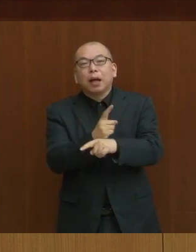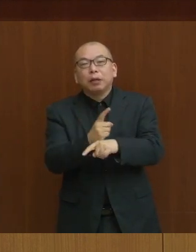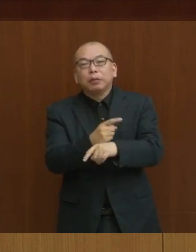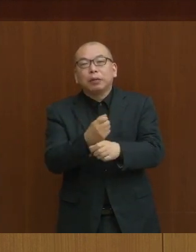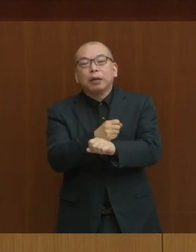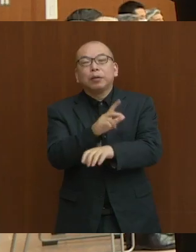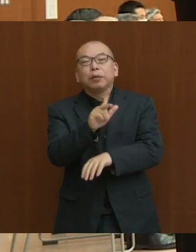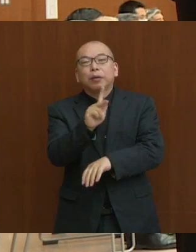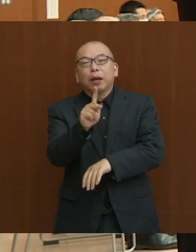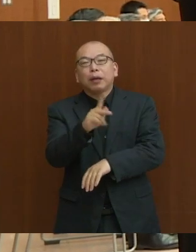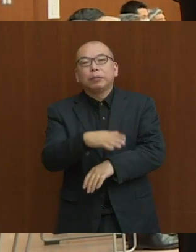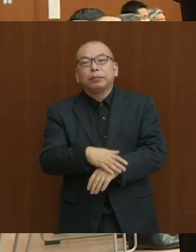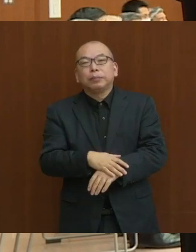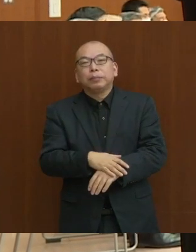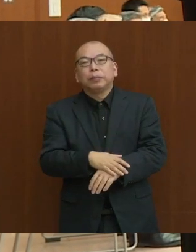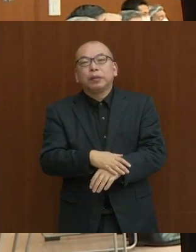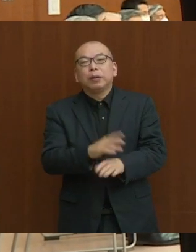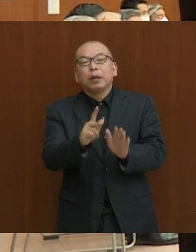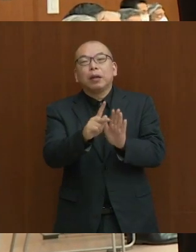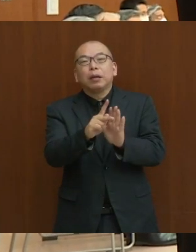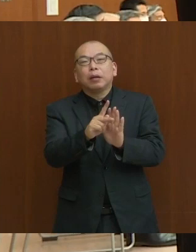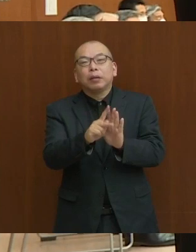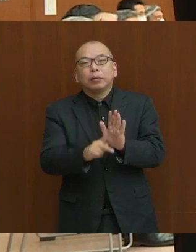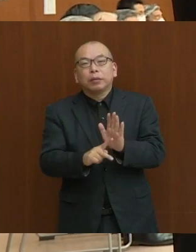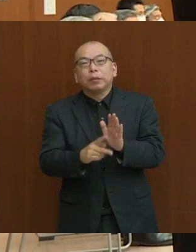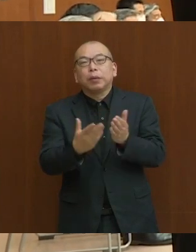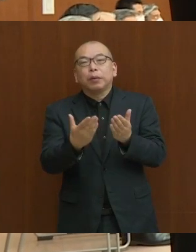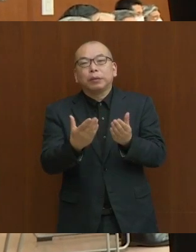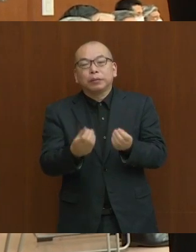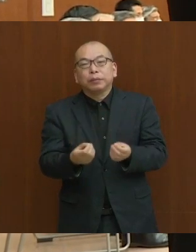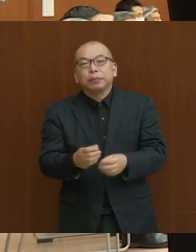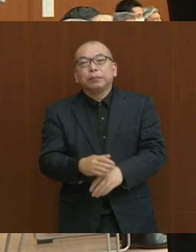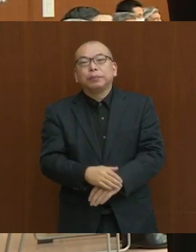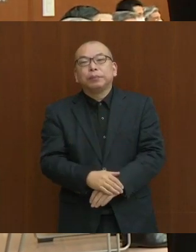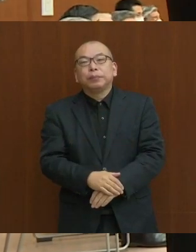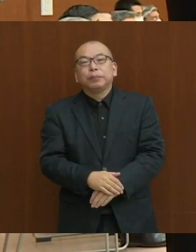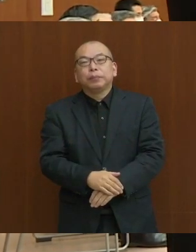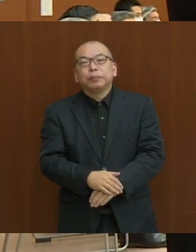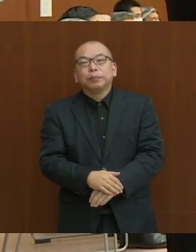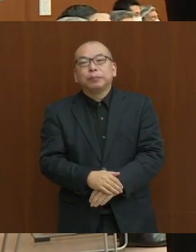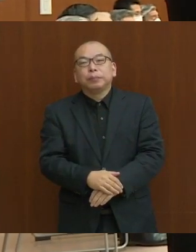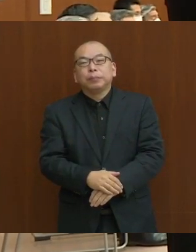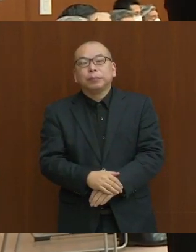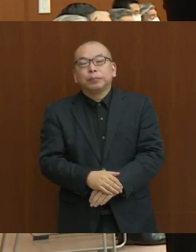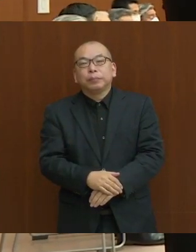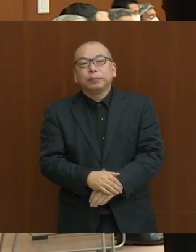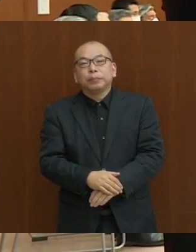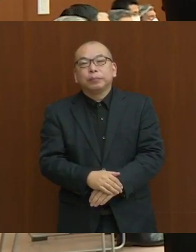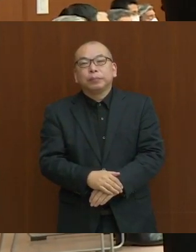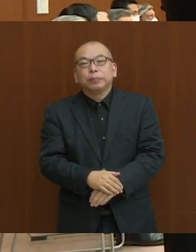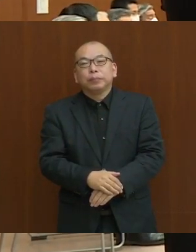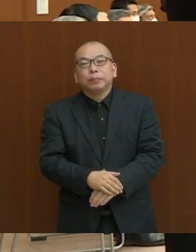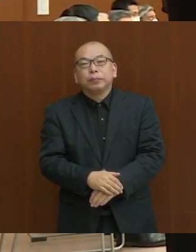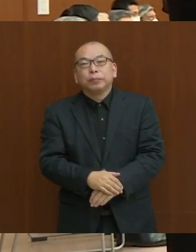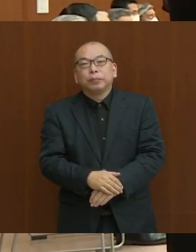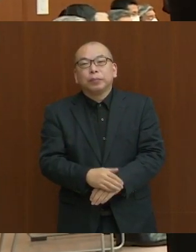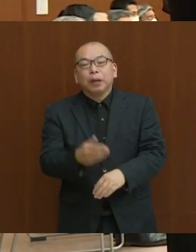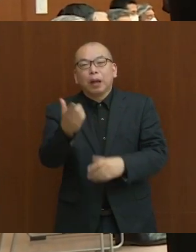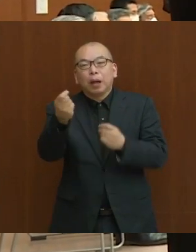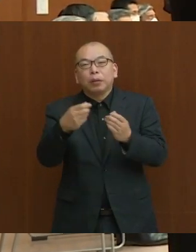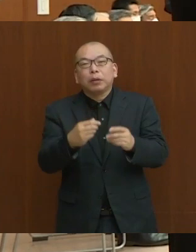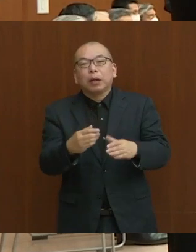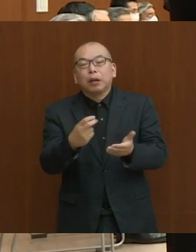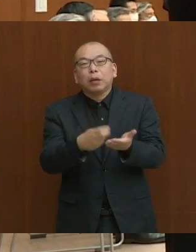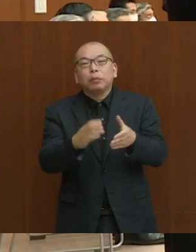科言語社会文化専攻の修士課程において所定の単位を習得し、学位論文の